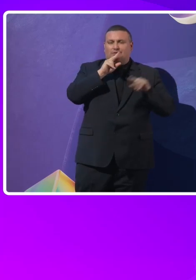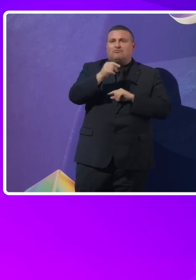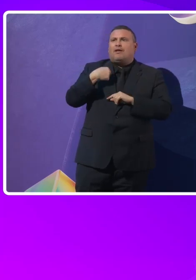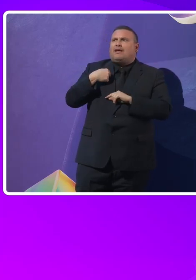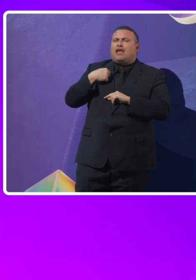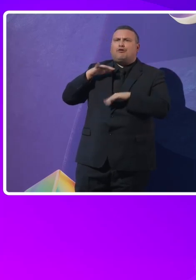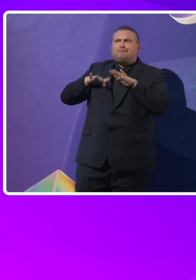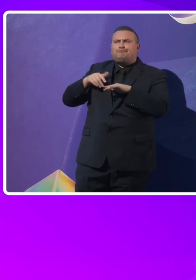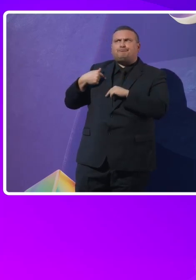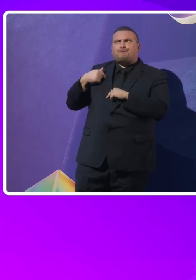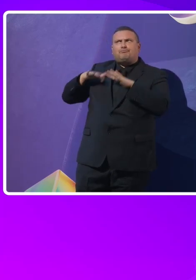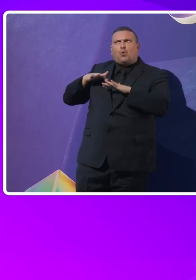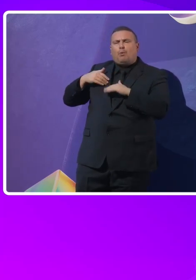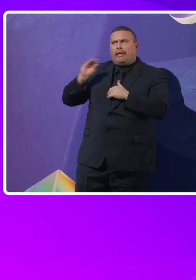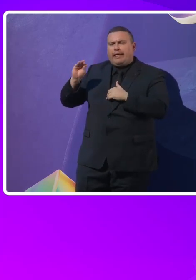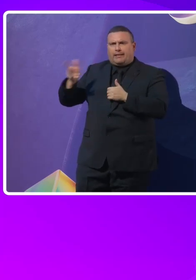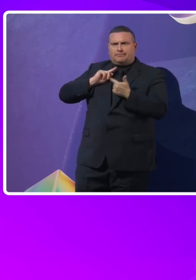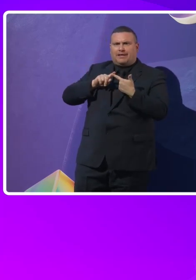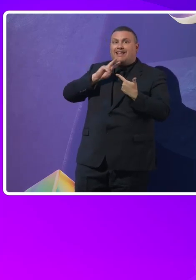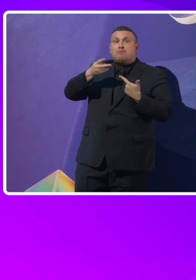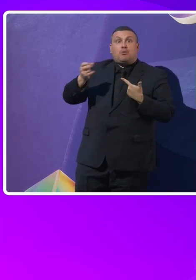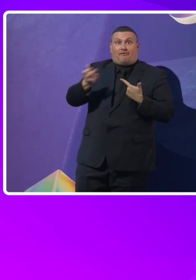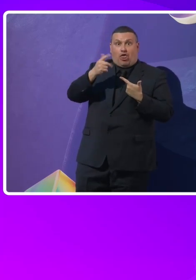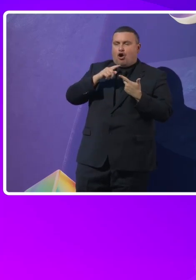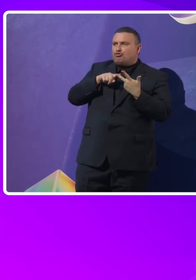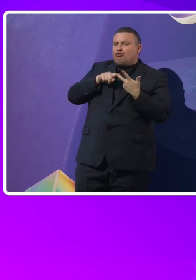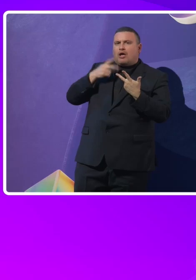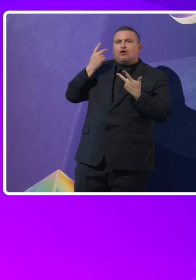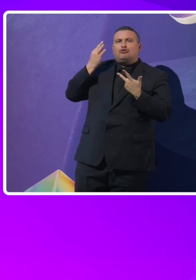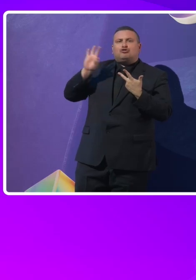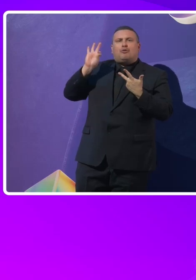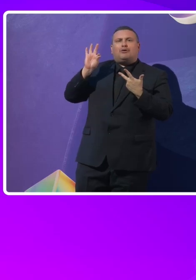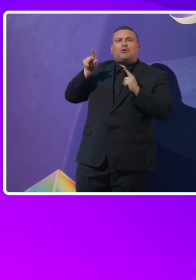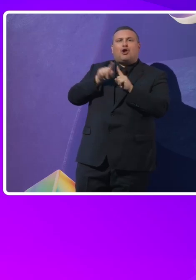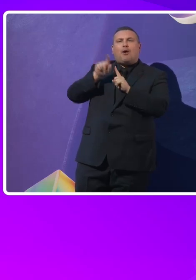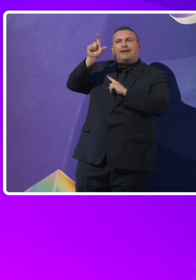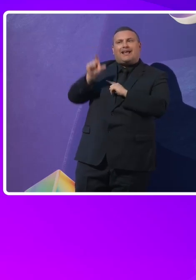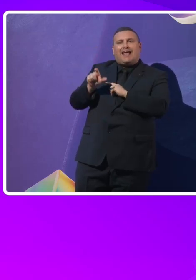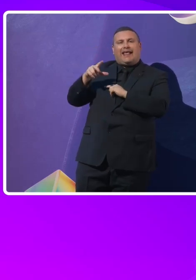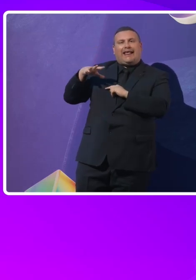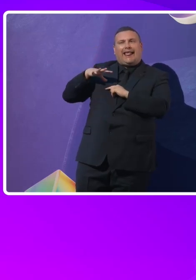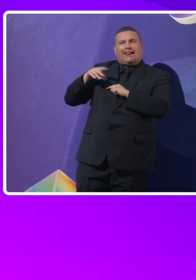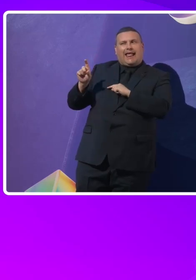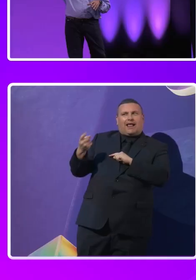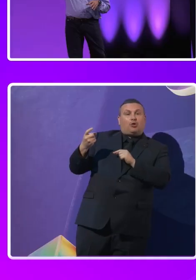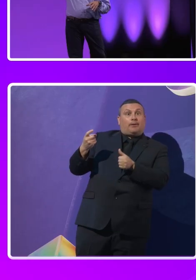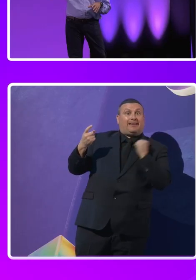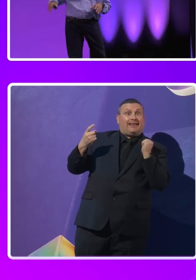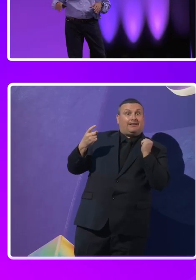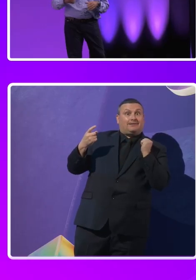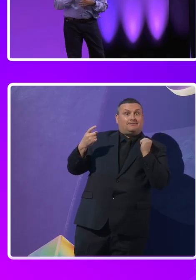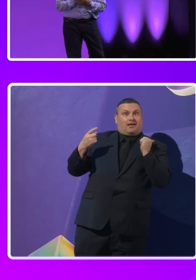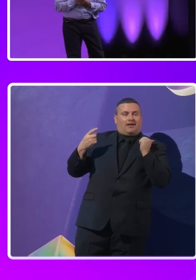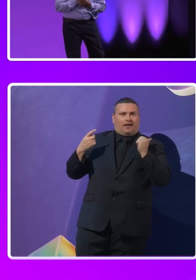dubbi dare delle risposte più celeri e in ultima analisi a catturare primo il cliente no E lo dice lei e che secondo me